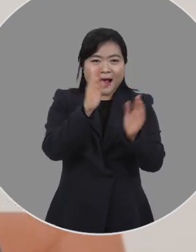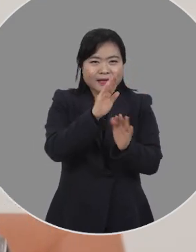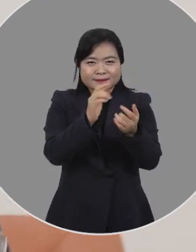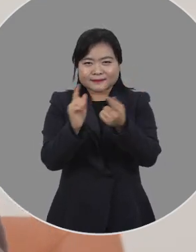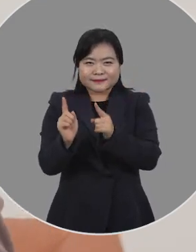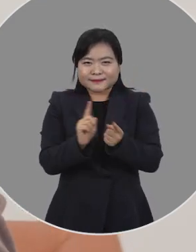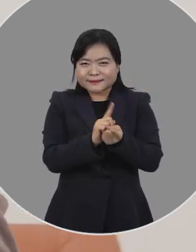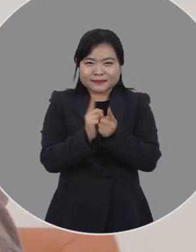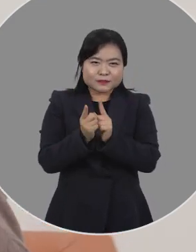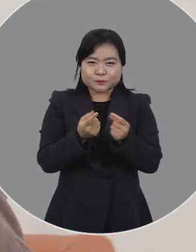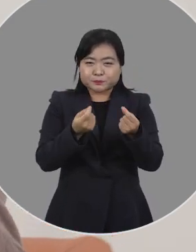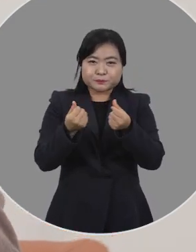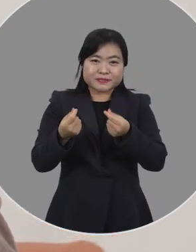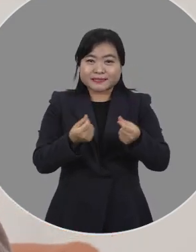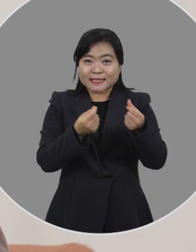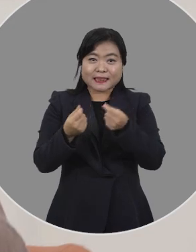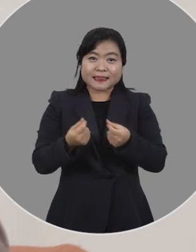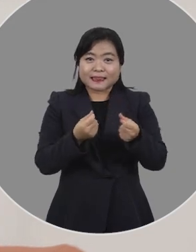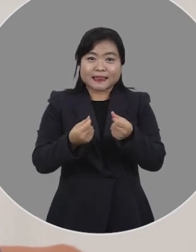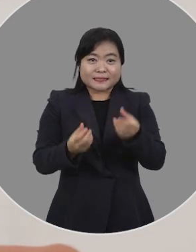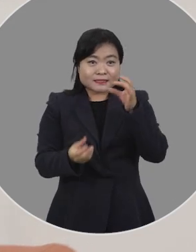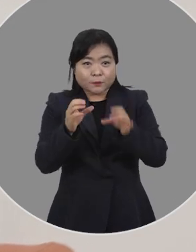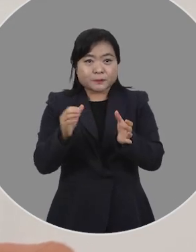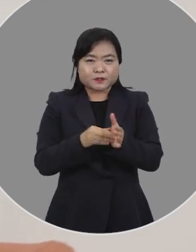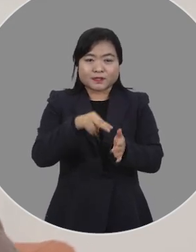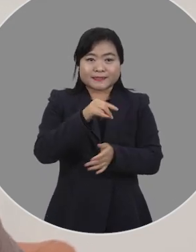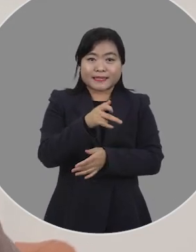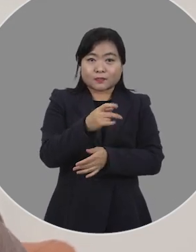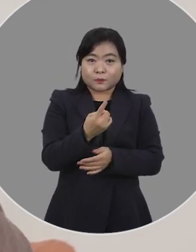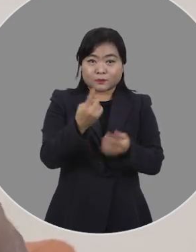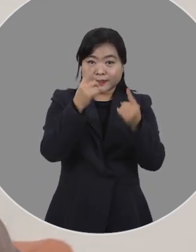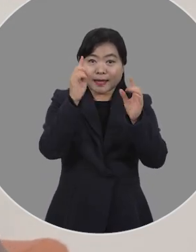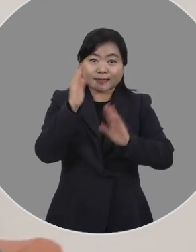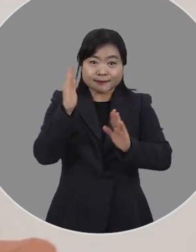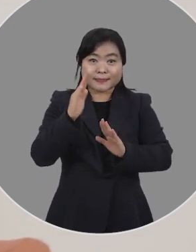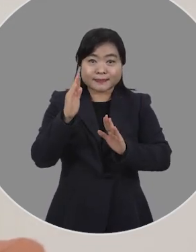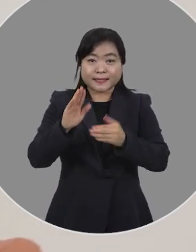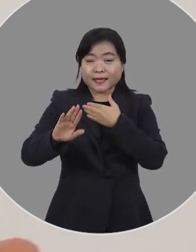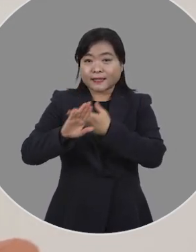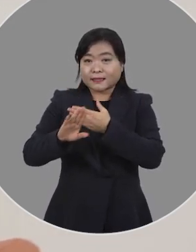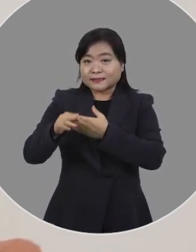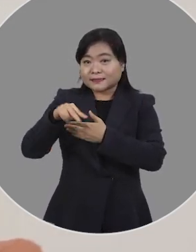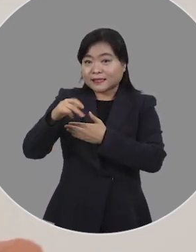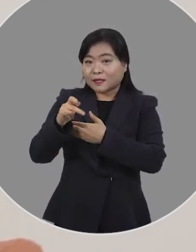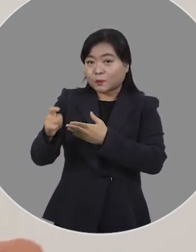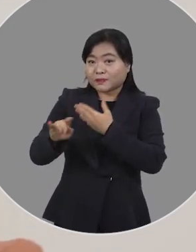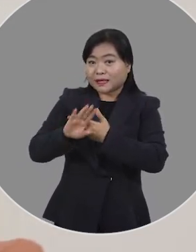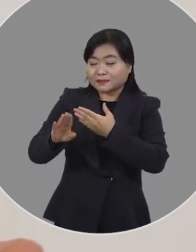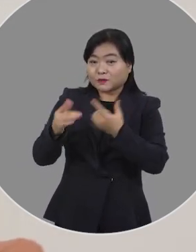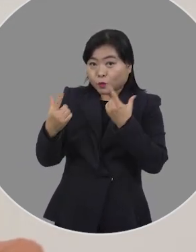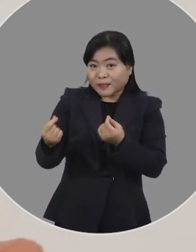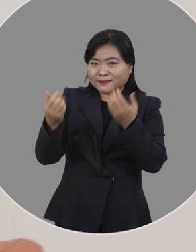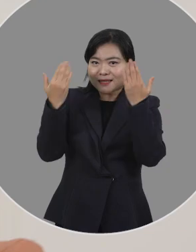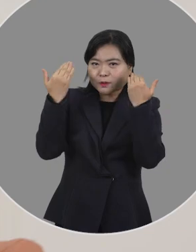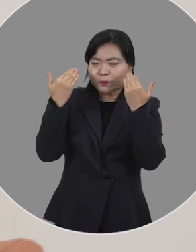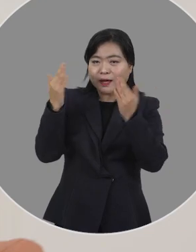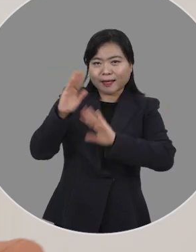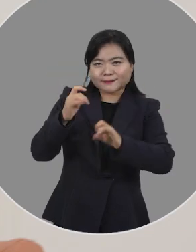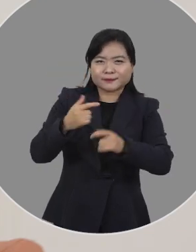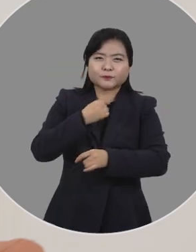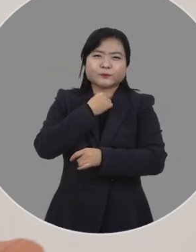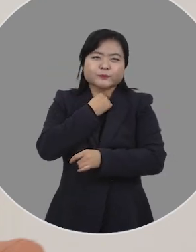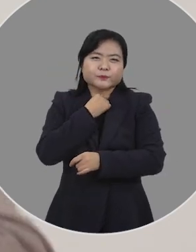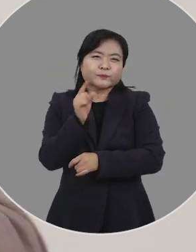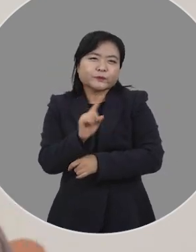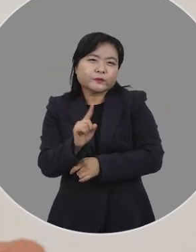비슷한 걸 한 거예요. 그래서 이제 시카고 대학 학생인데 또 다른 시카고 대학 학생은 어떤 것 같으냐, 어떤 욕구들을 가지고 있는 것